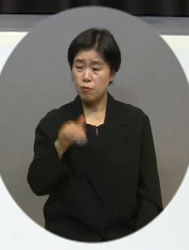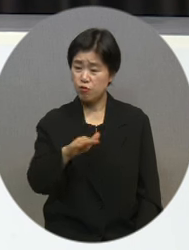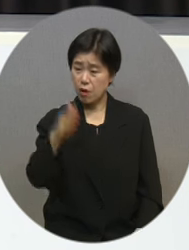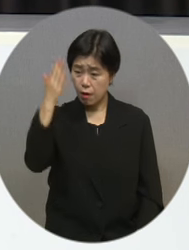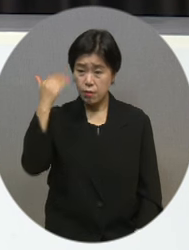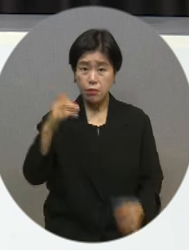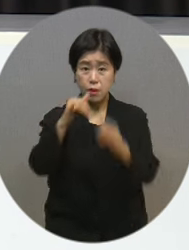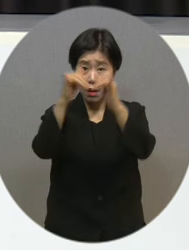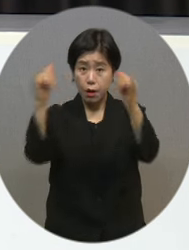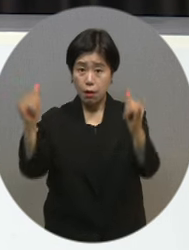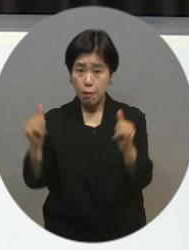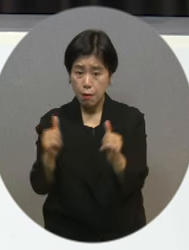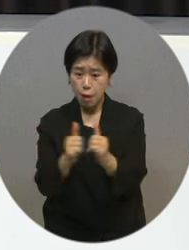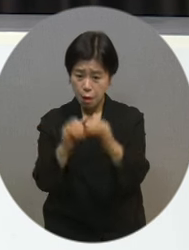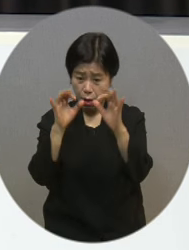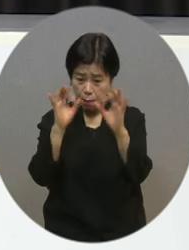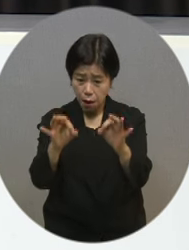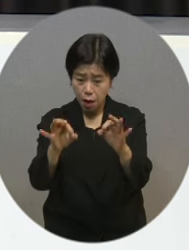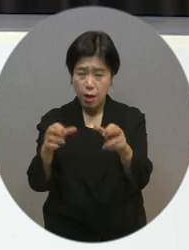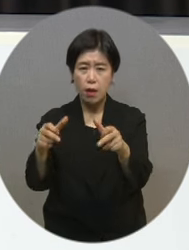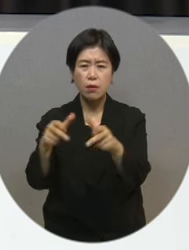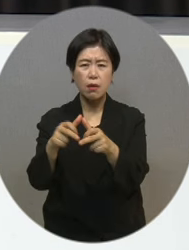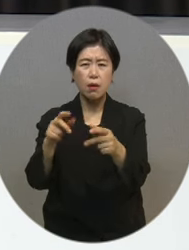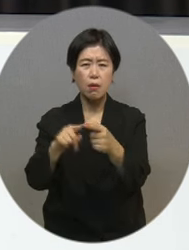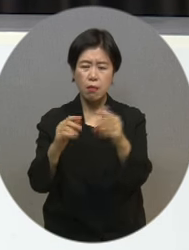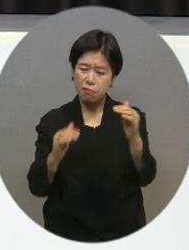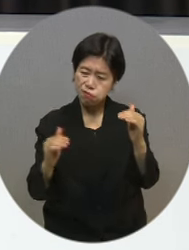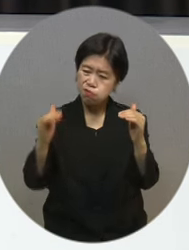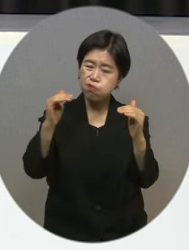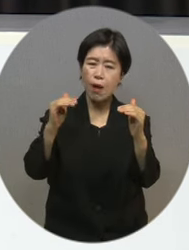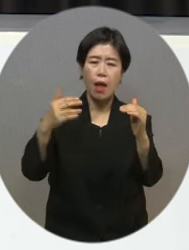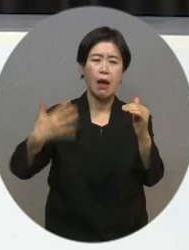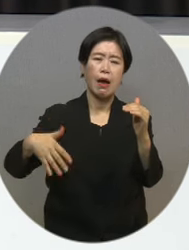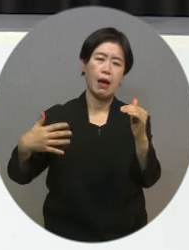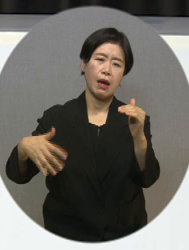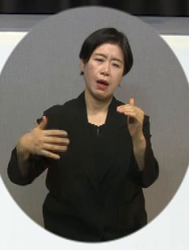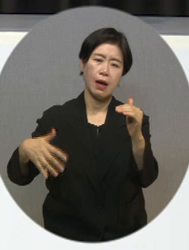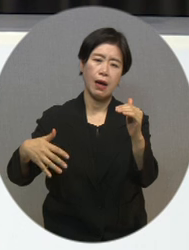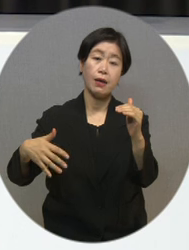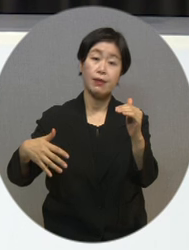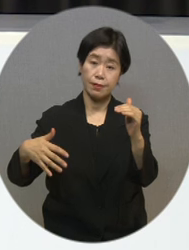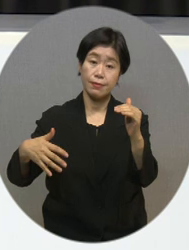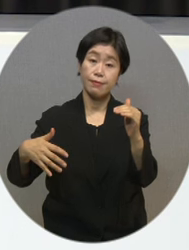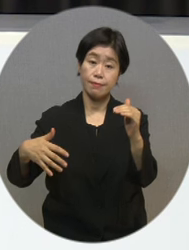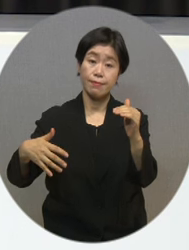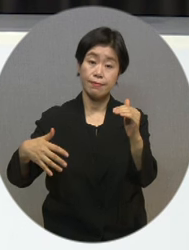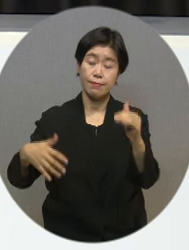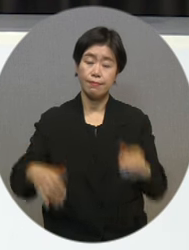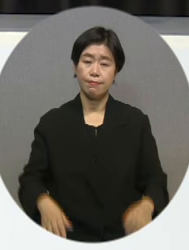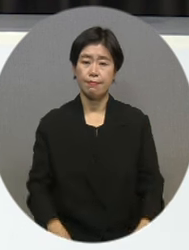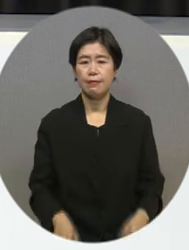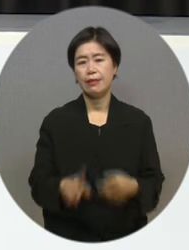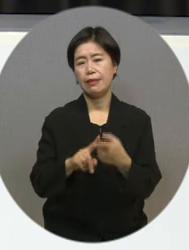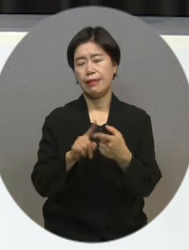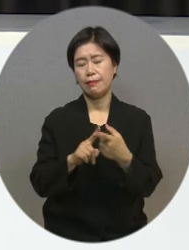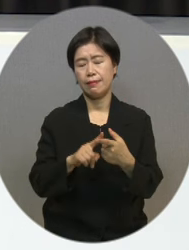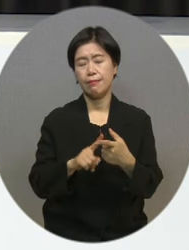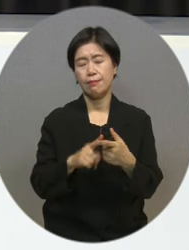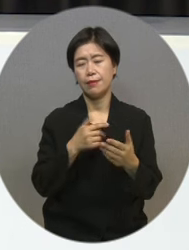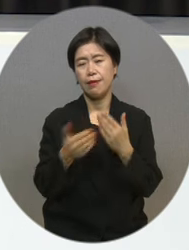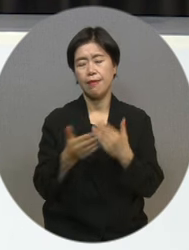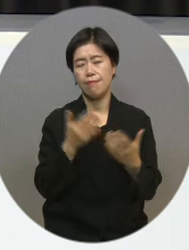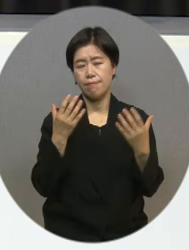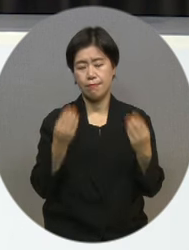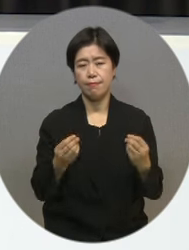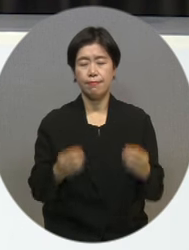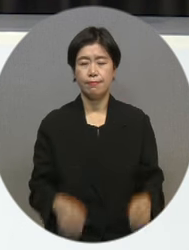아직도 장애인 차별이 좁혀지기에는 상당히 아직도 너무나 먼 멀었다, 아직도.